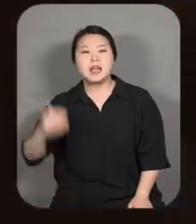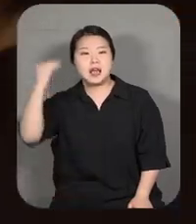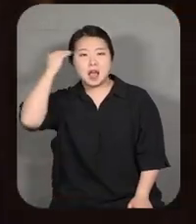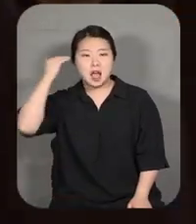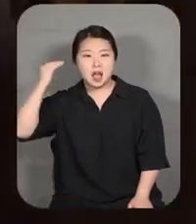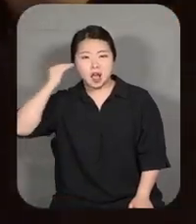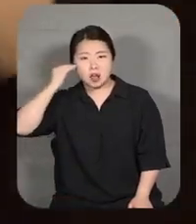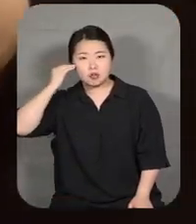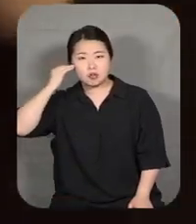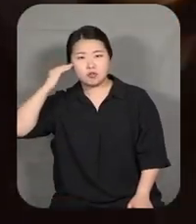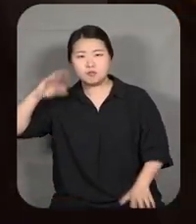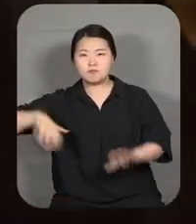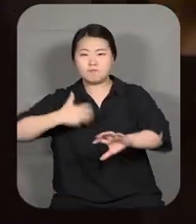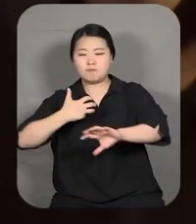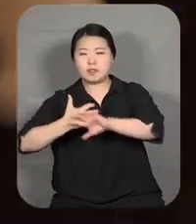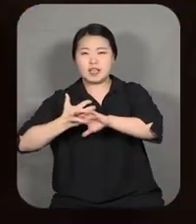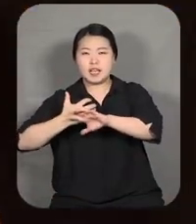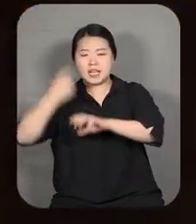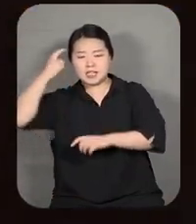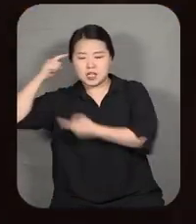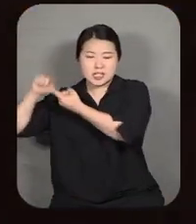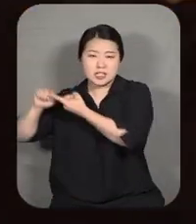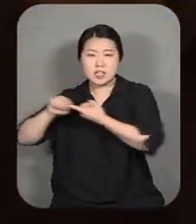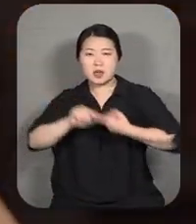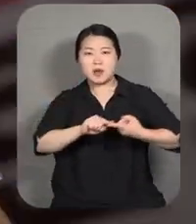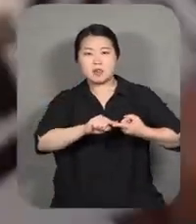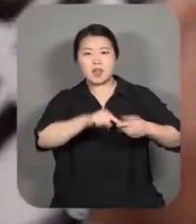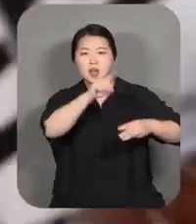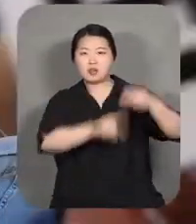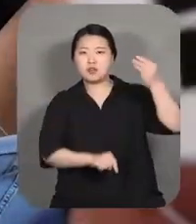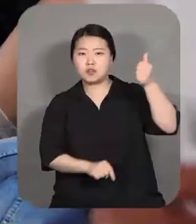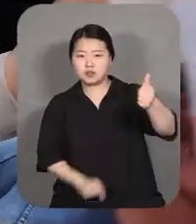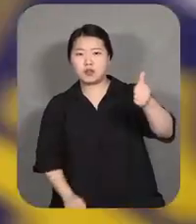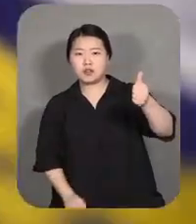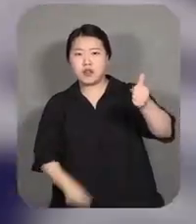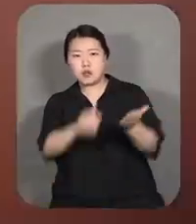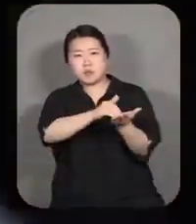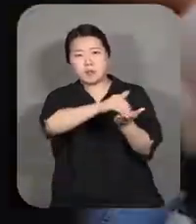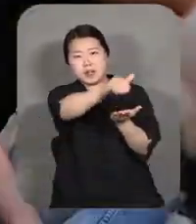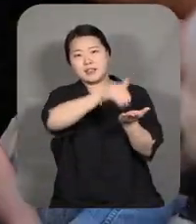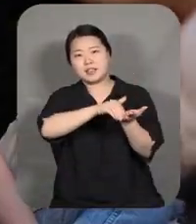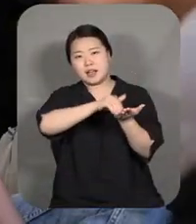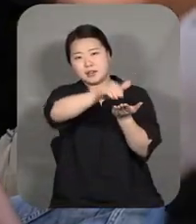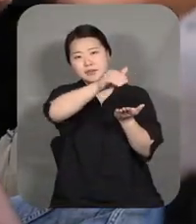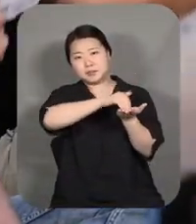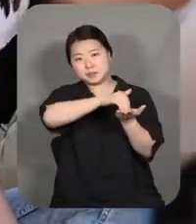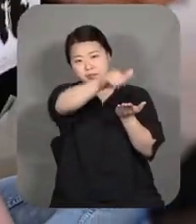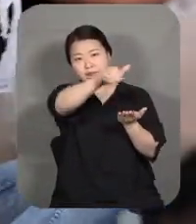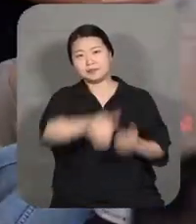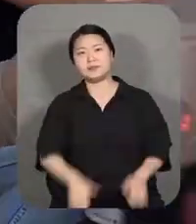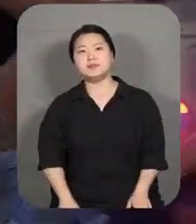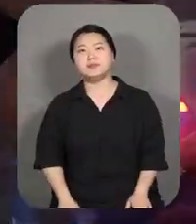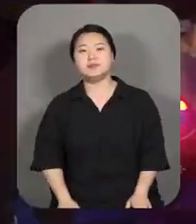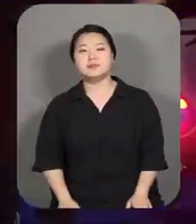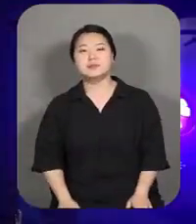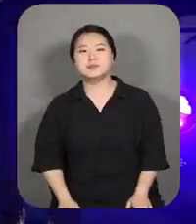한일투사 정신으로 윤석열을 몰아내자. 몰아내자. 몰아내자.